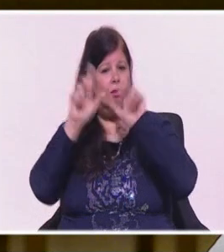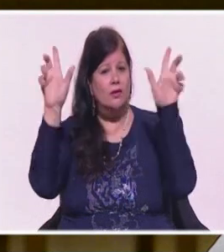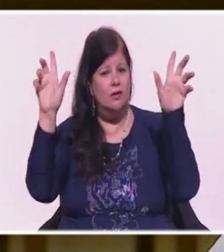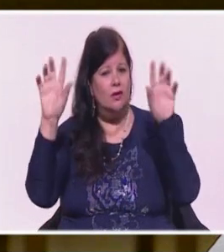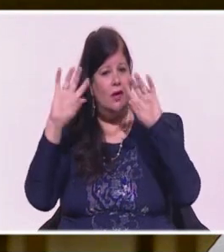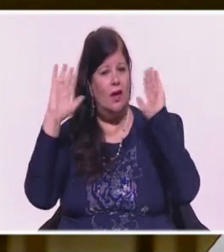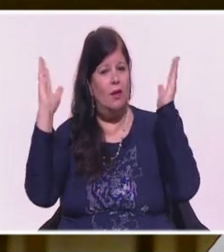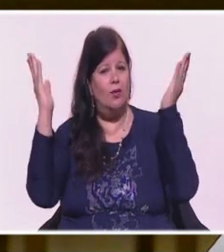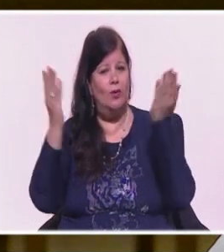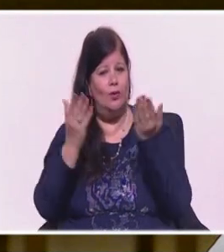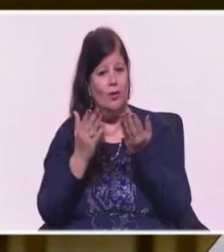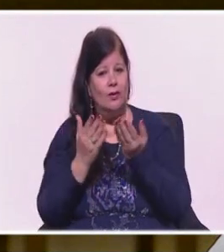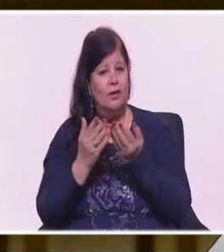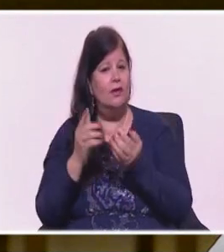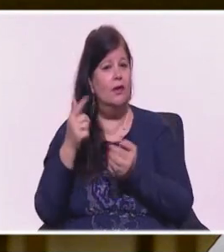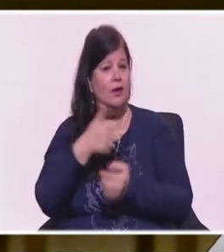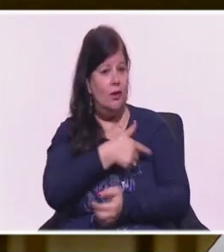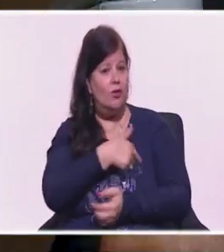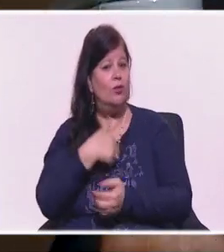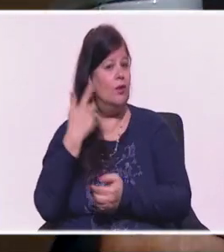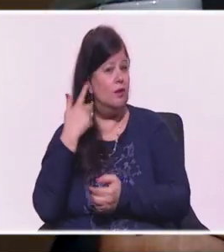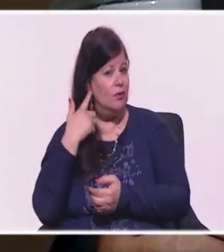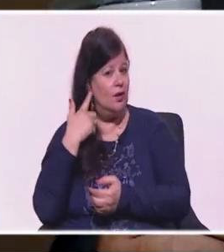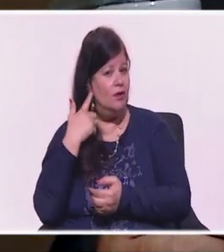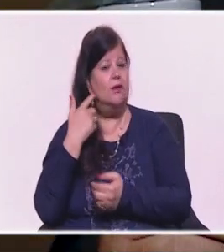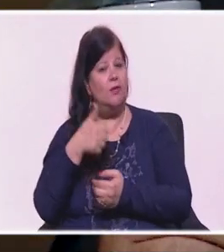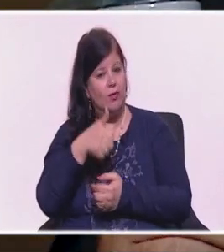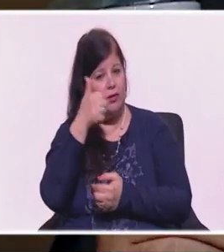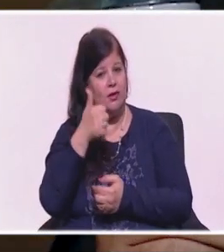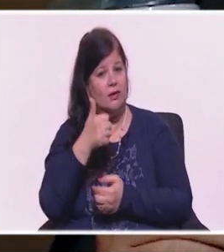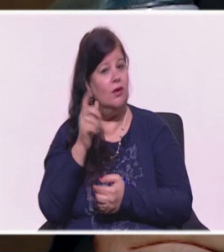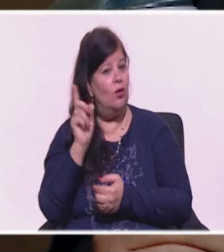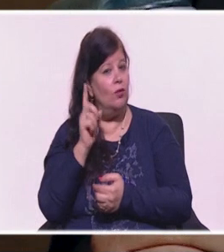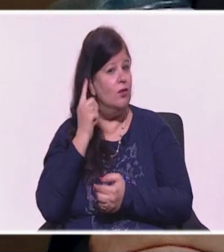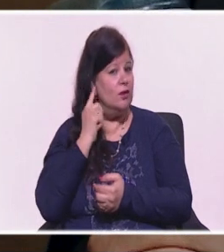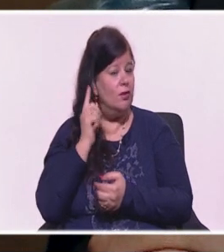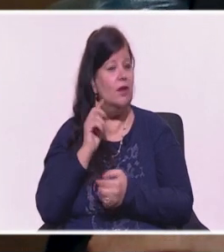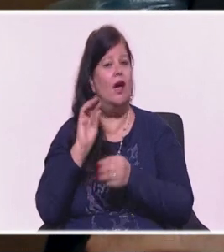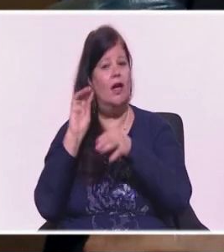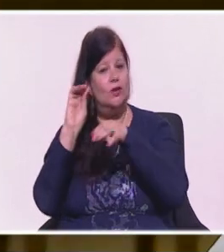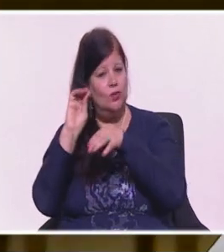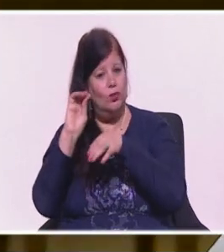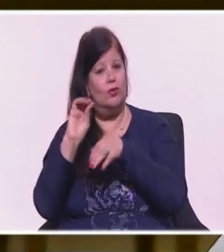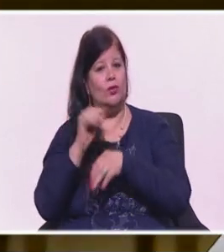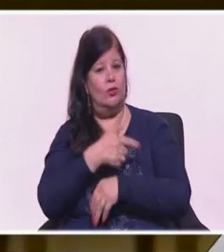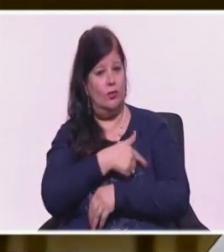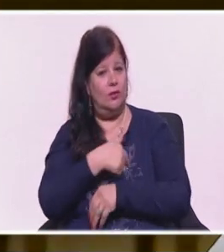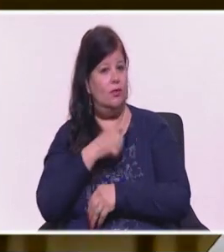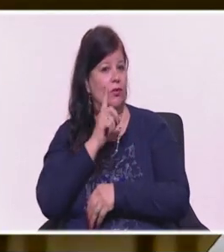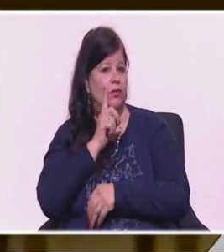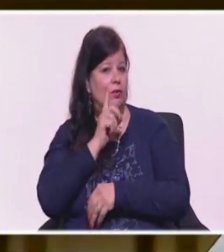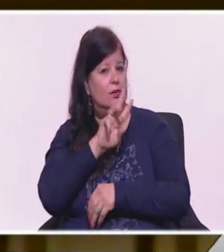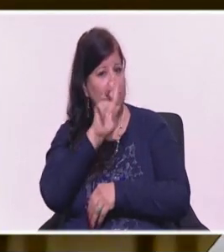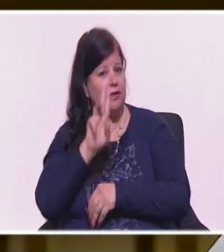كله، فاللي هو سامعني يبقى كويس، ولو مش سامعني يبقى يا ريت حد يبلغه يقولوا